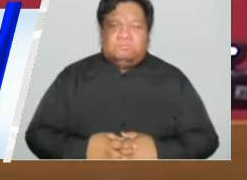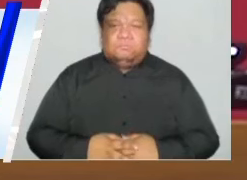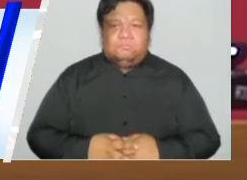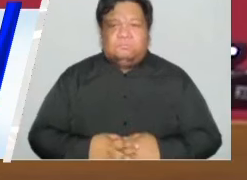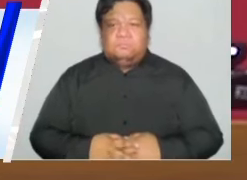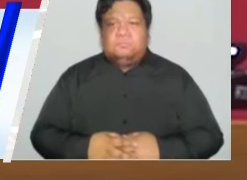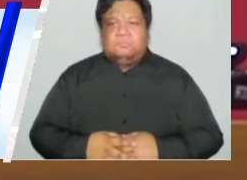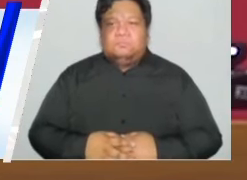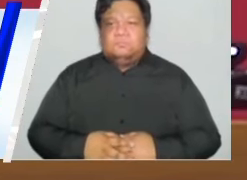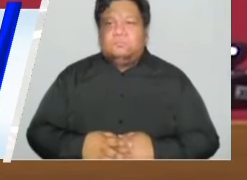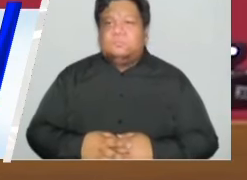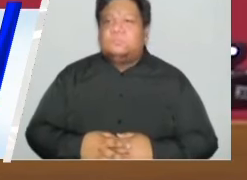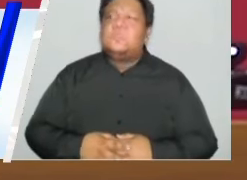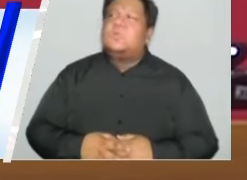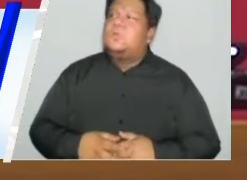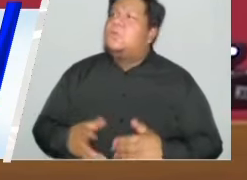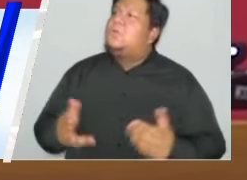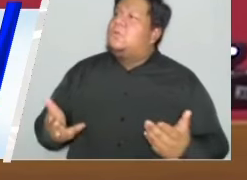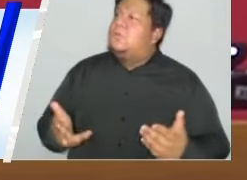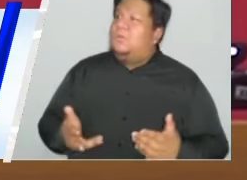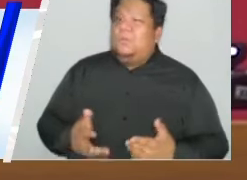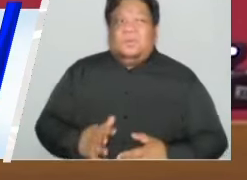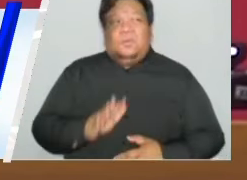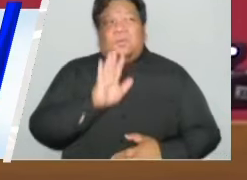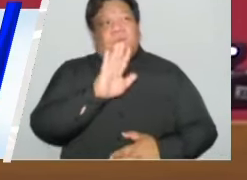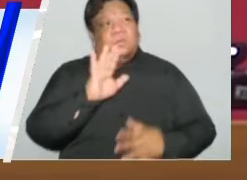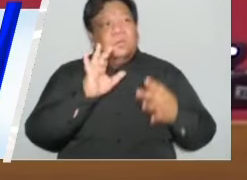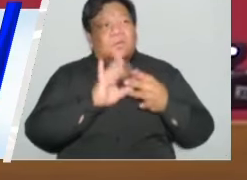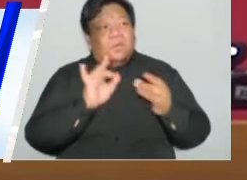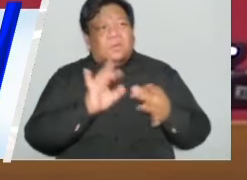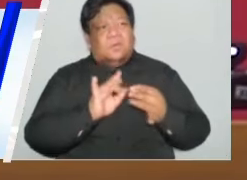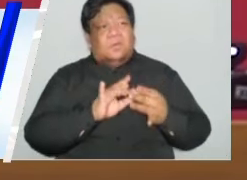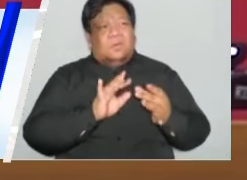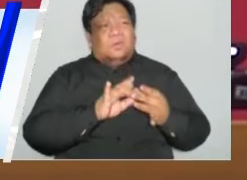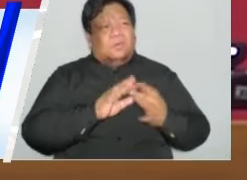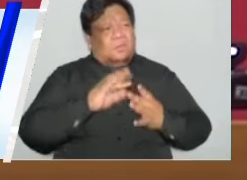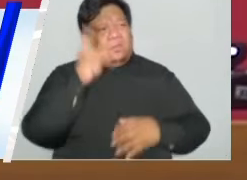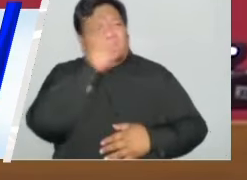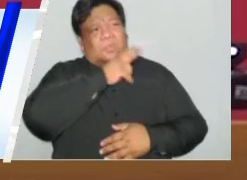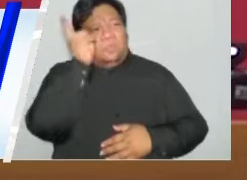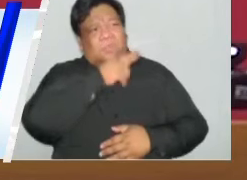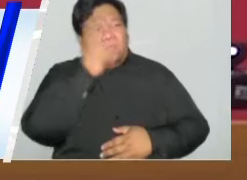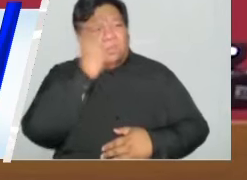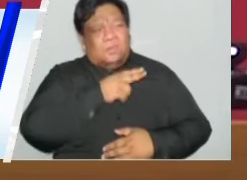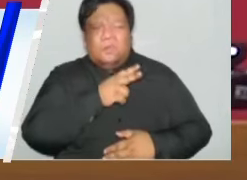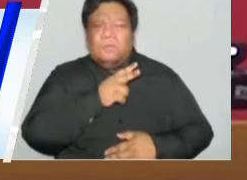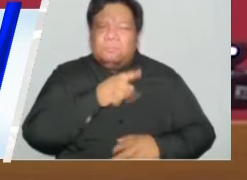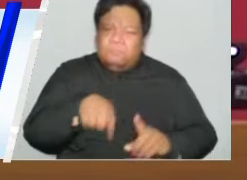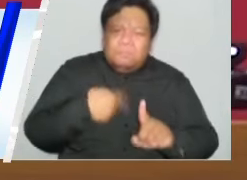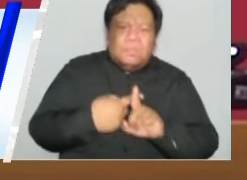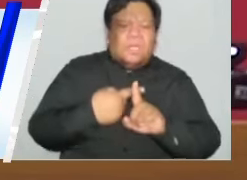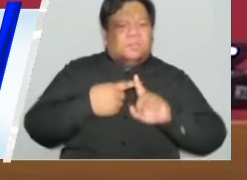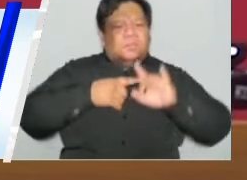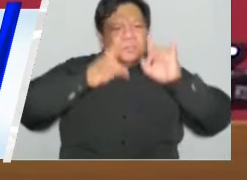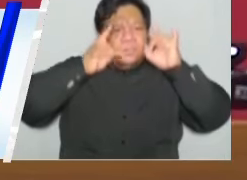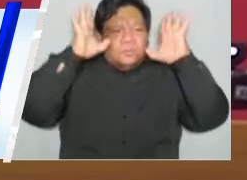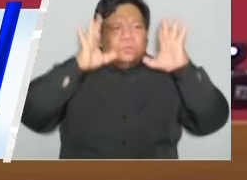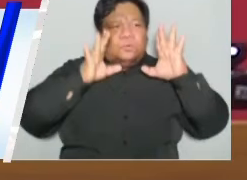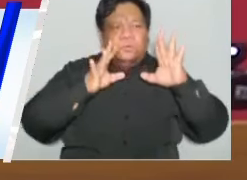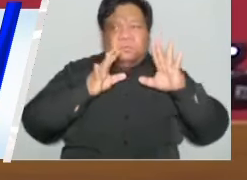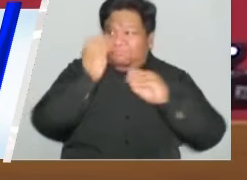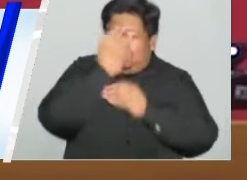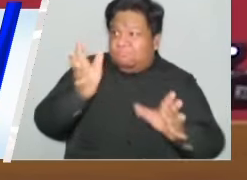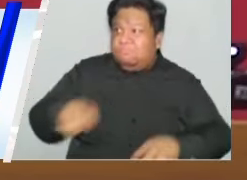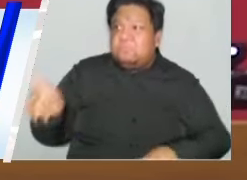Such statement is not just reckless, it is dangerous. It sends a chilling message to our people. A